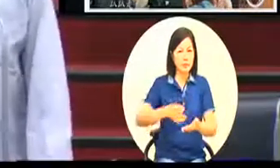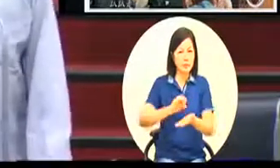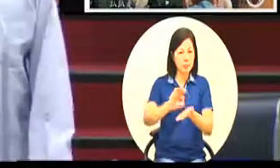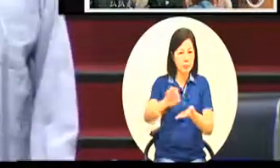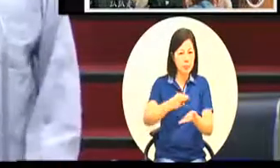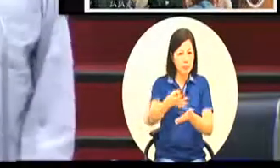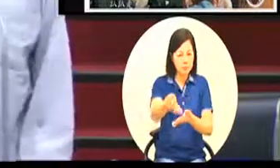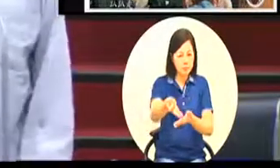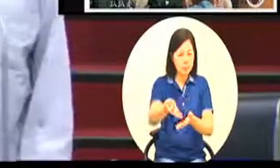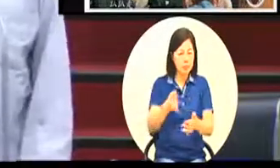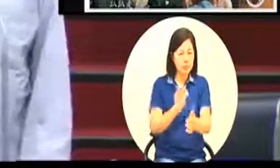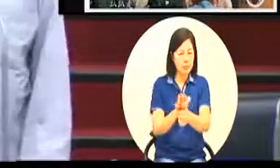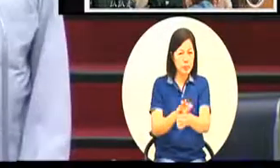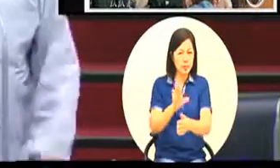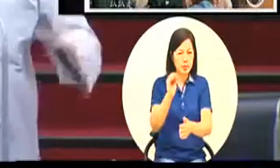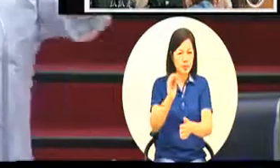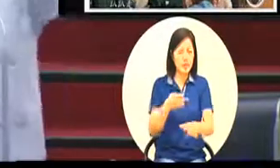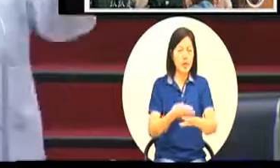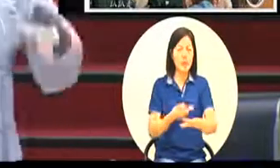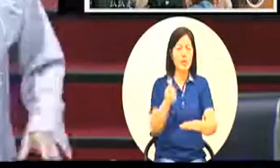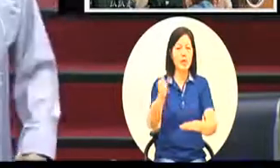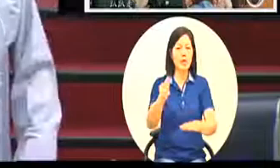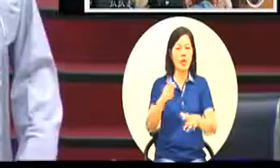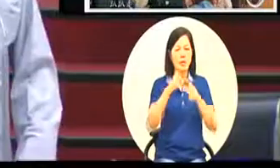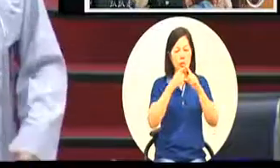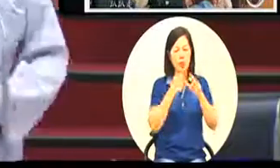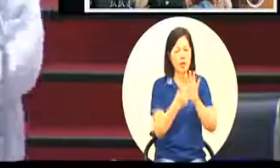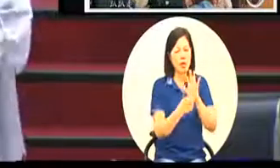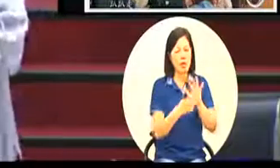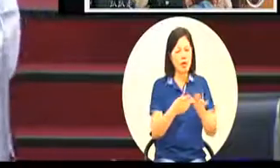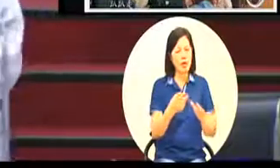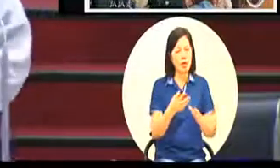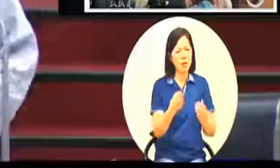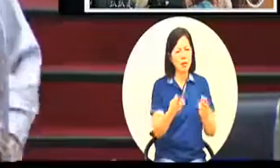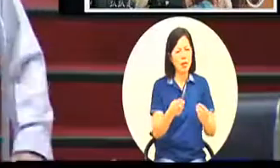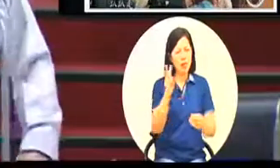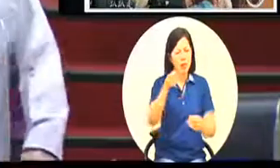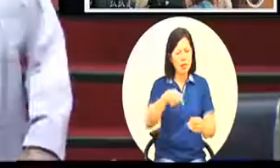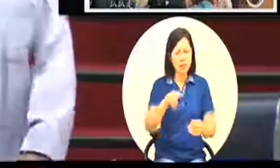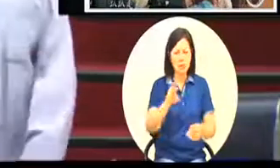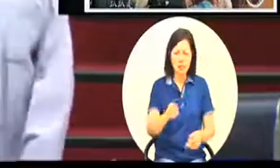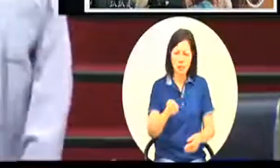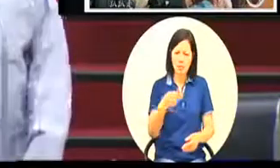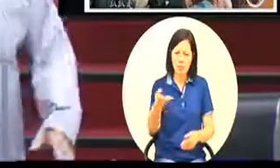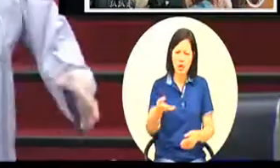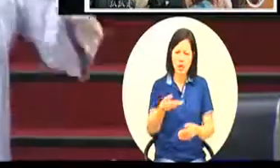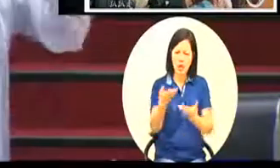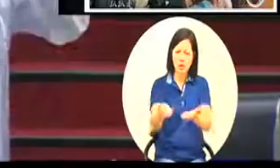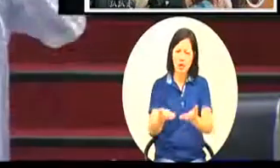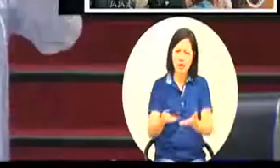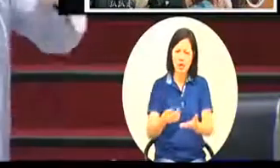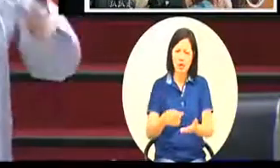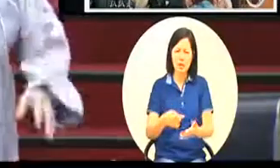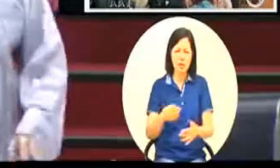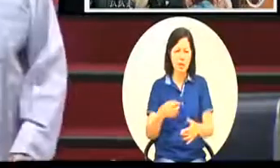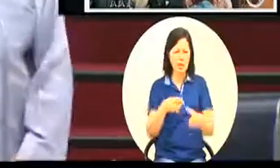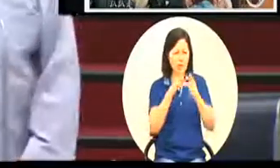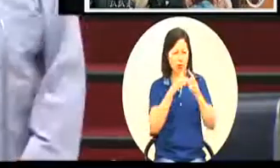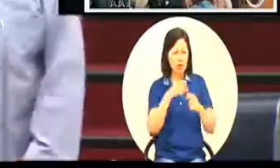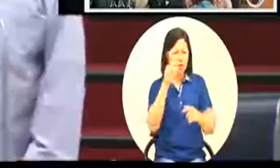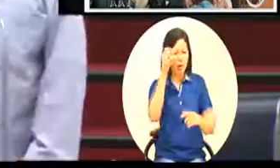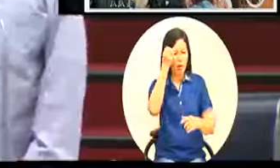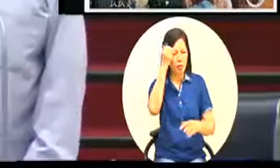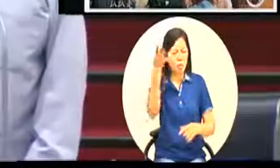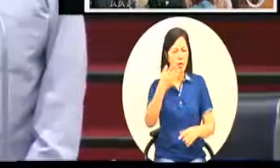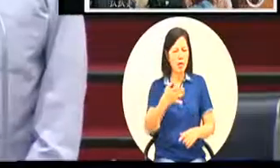姓罗的讲无啦。啊，比总统讲无2000几万呢，我忘记了。靠，我呀，我靠白嘛，袂管咧